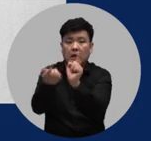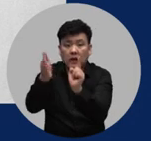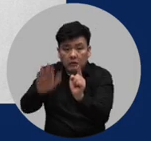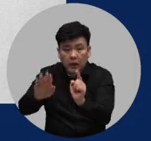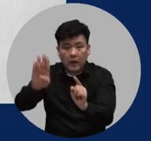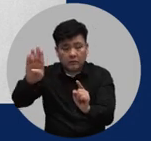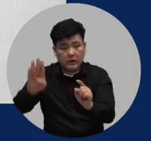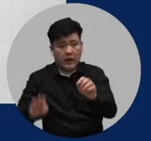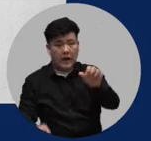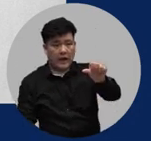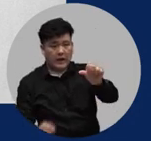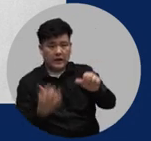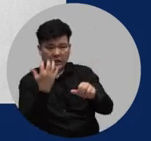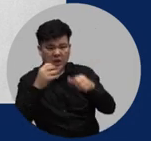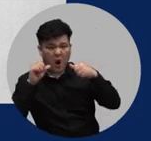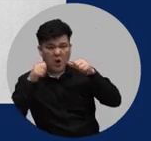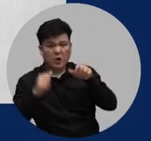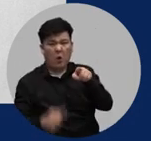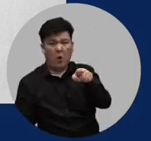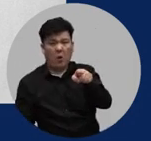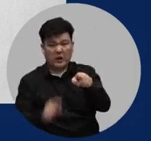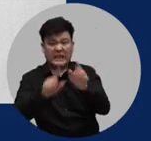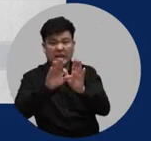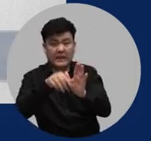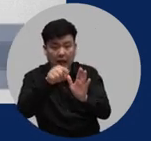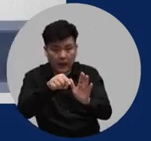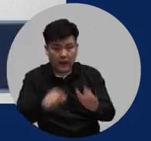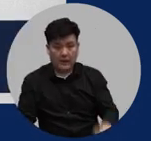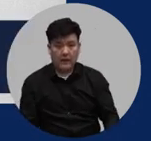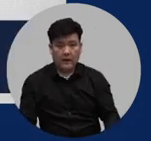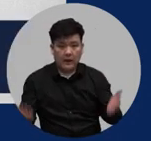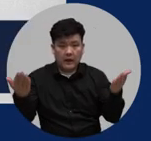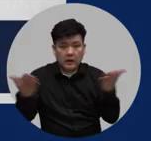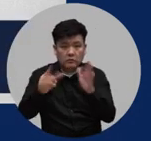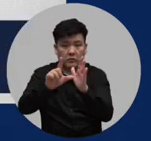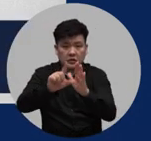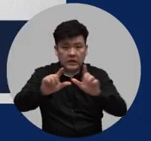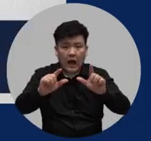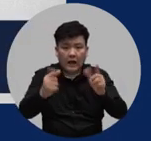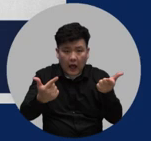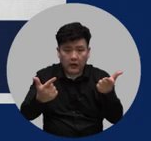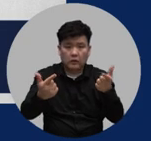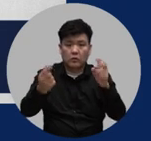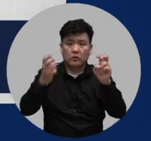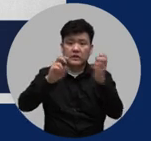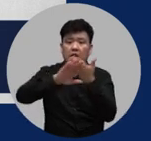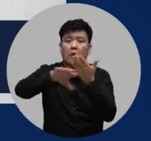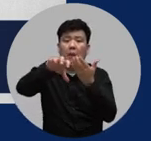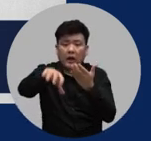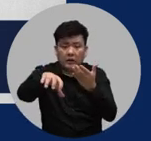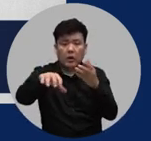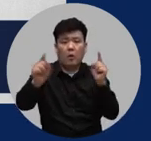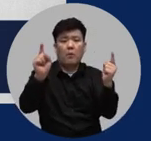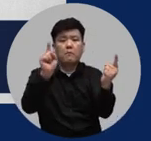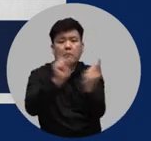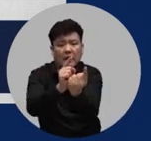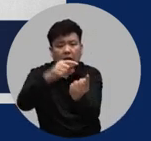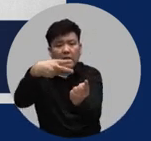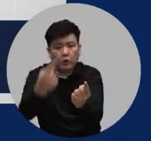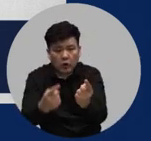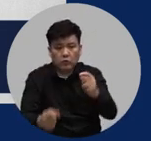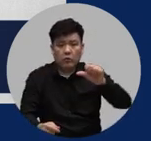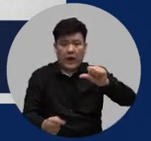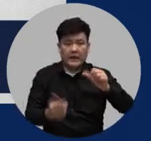B가 A를 성희롱하였습니다. 이 경우 근무 시간이 아닌 시간에 직장 밖에서 만난 경우라 하더라도